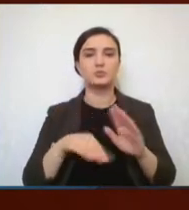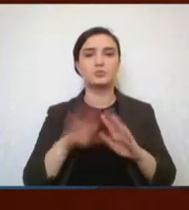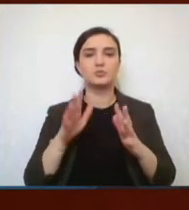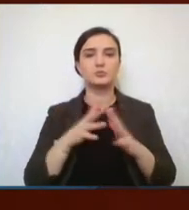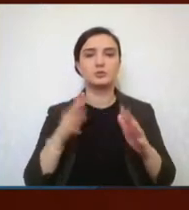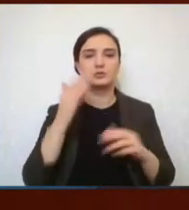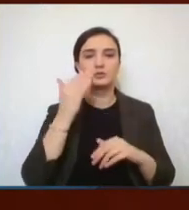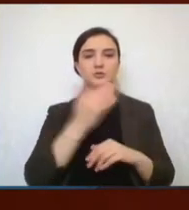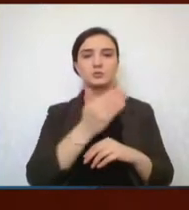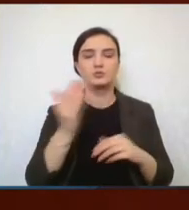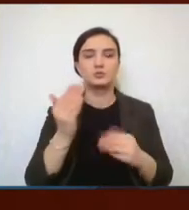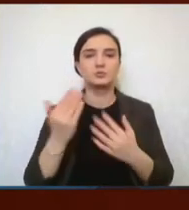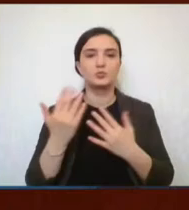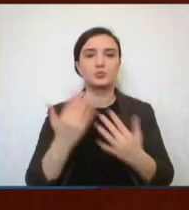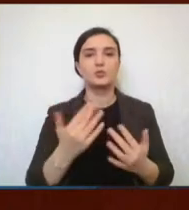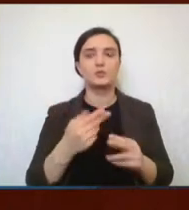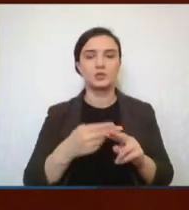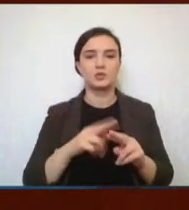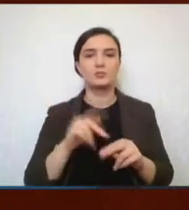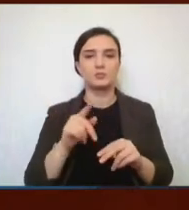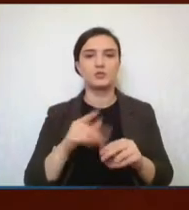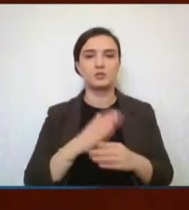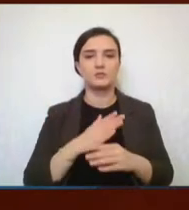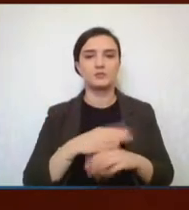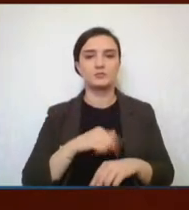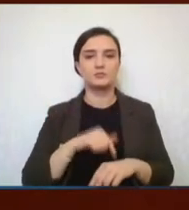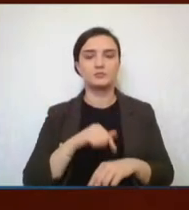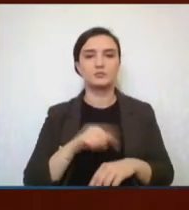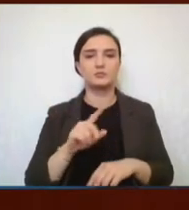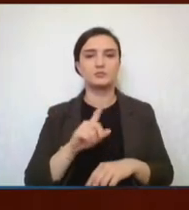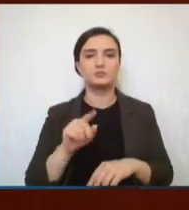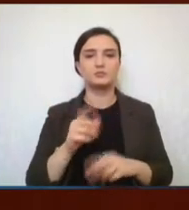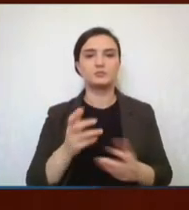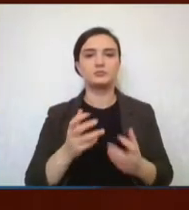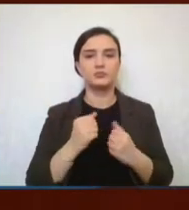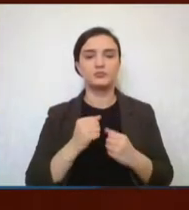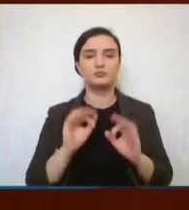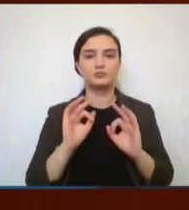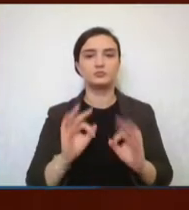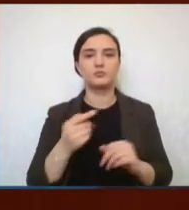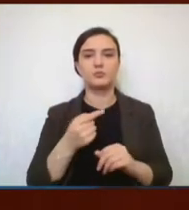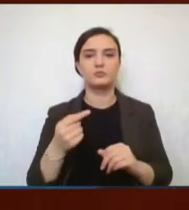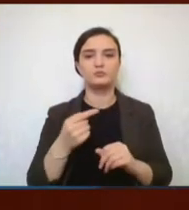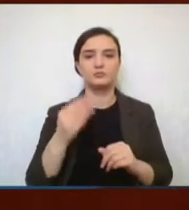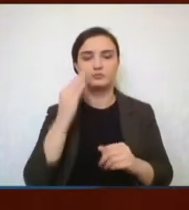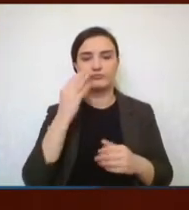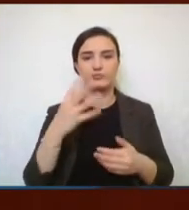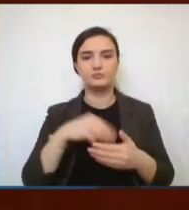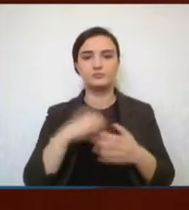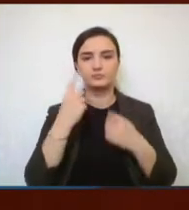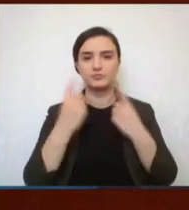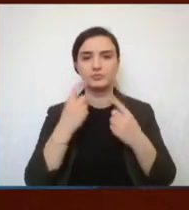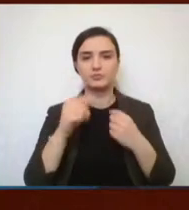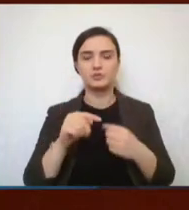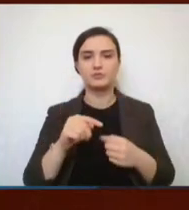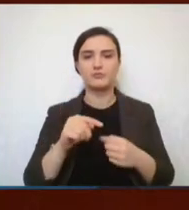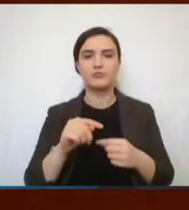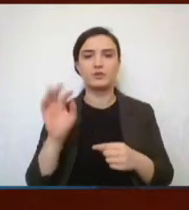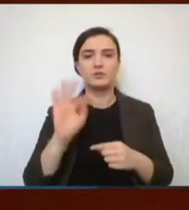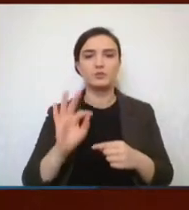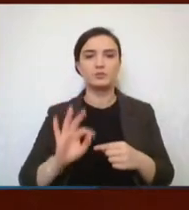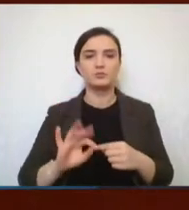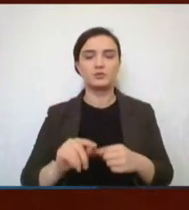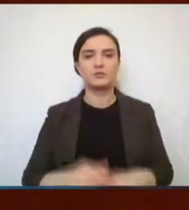კი უჩნდება რომ მიიღოს სწორედ ნეგატიური შინაარსის ინფორმაცია რეგულარულად